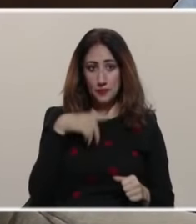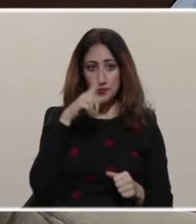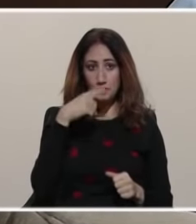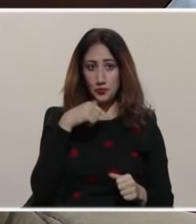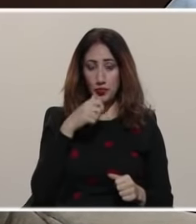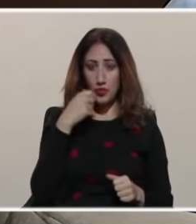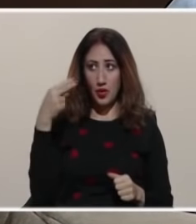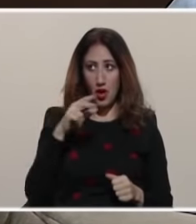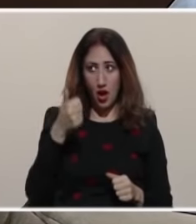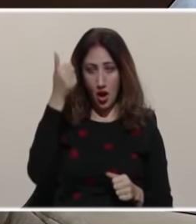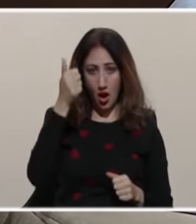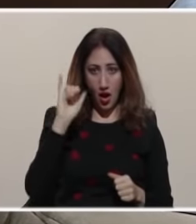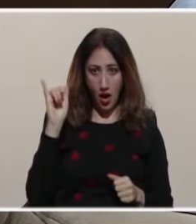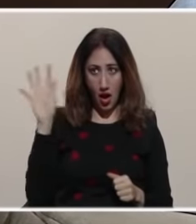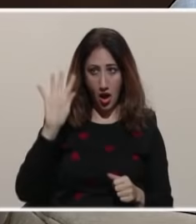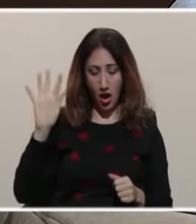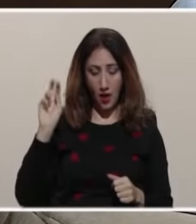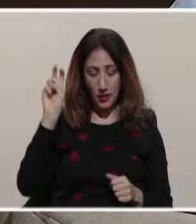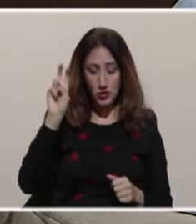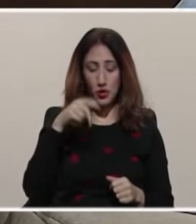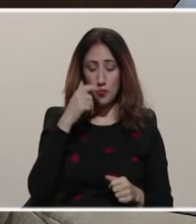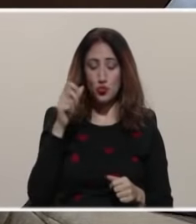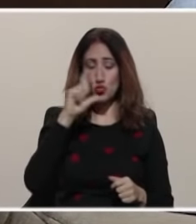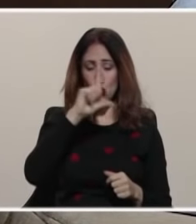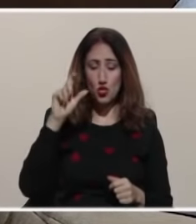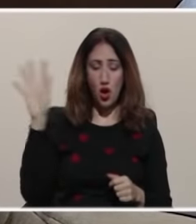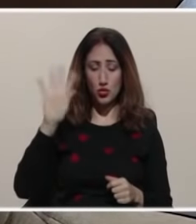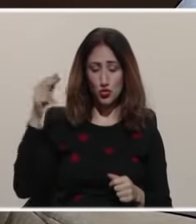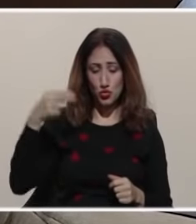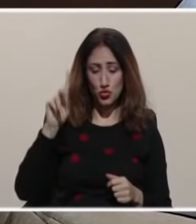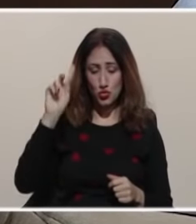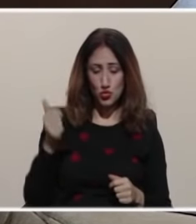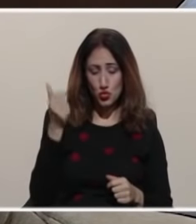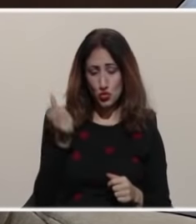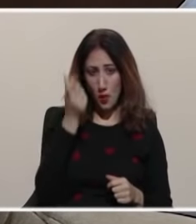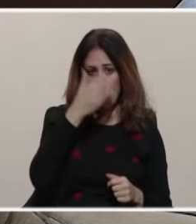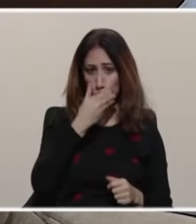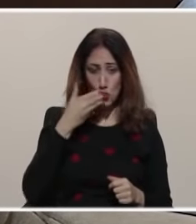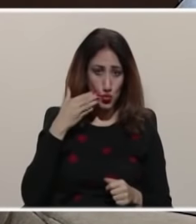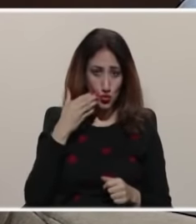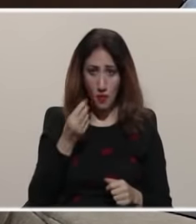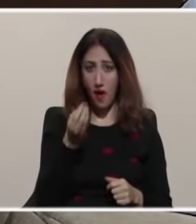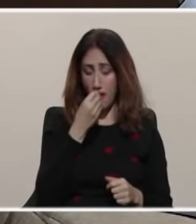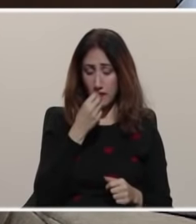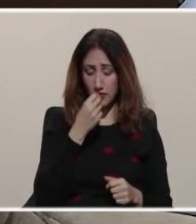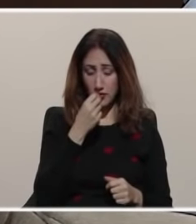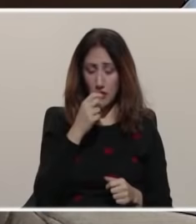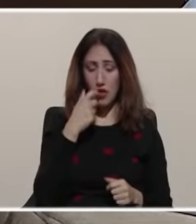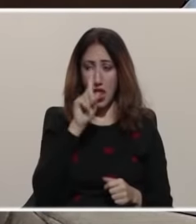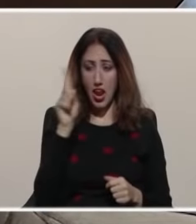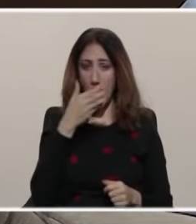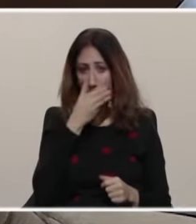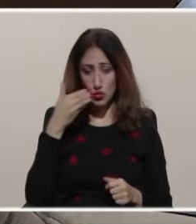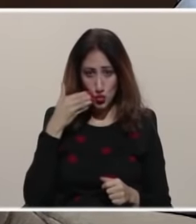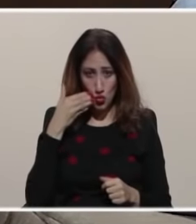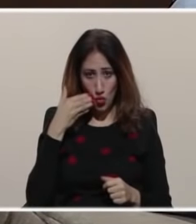قالت السيدة عائشة يصوم في شهر شعبان حتى نقول لا يفطر، ويفطر حتى نقول لا يصوم،